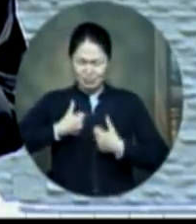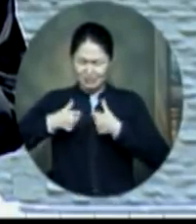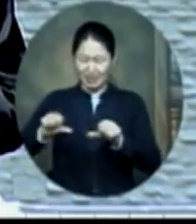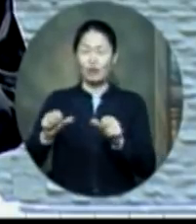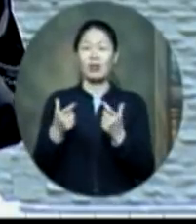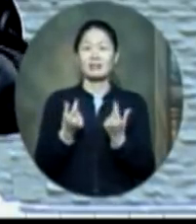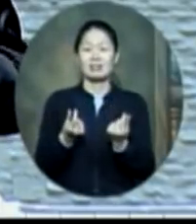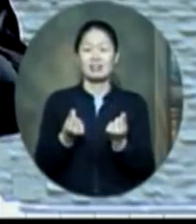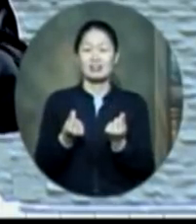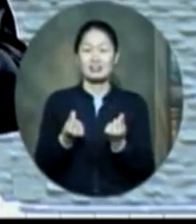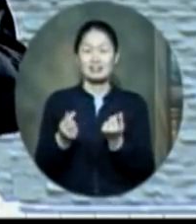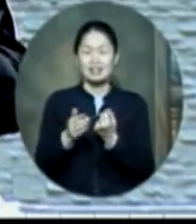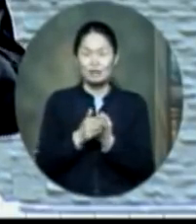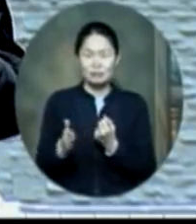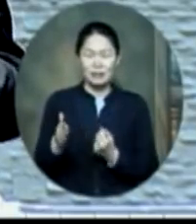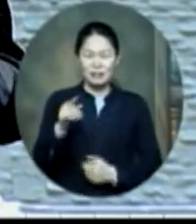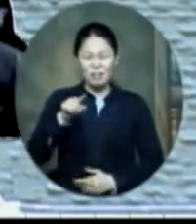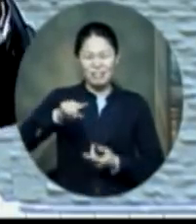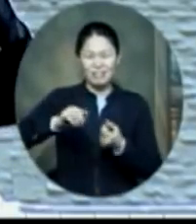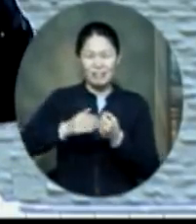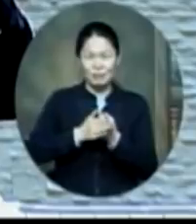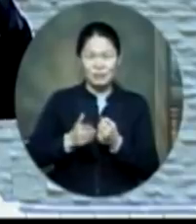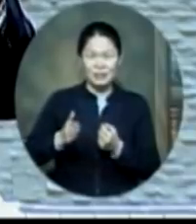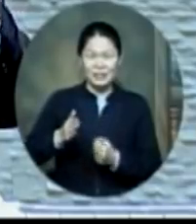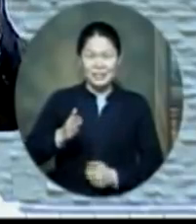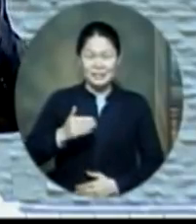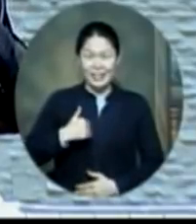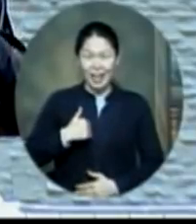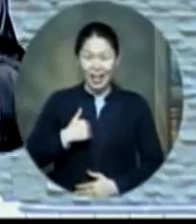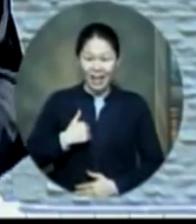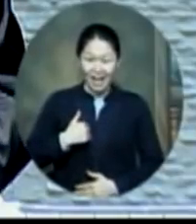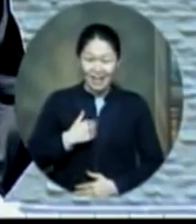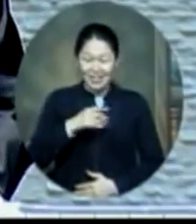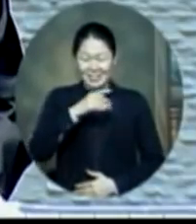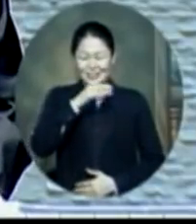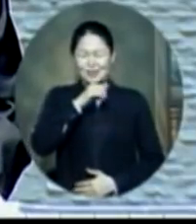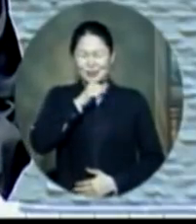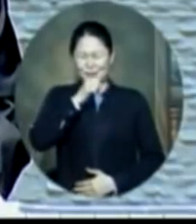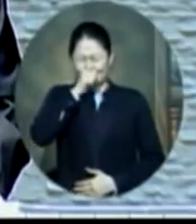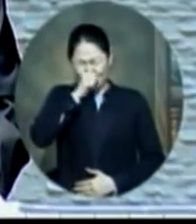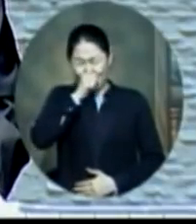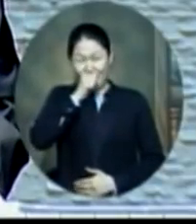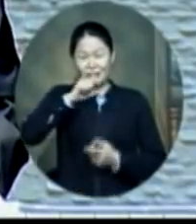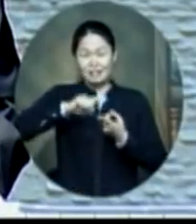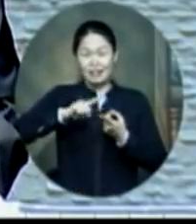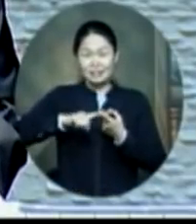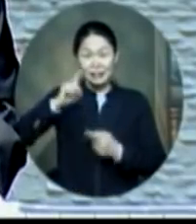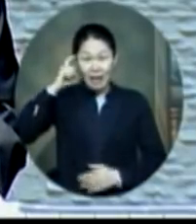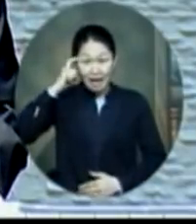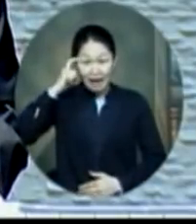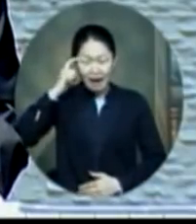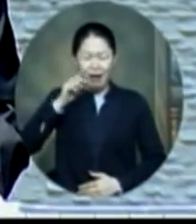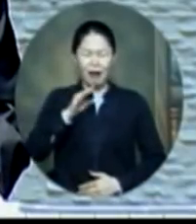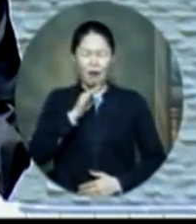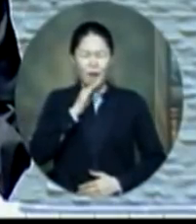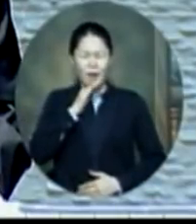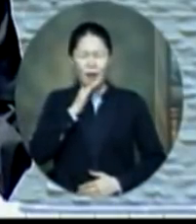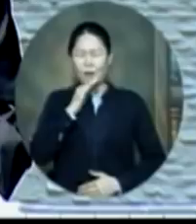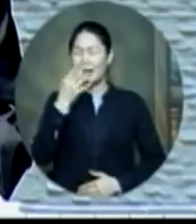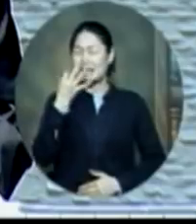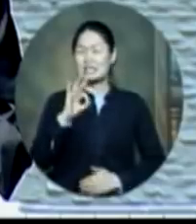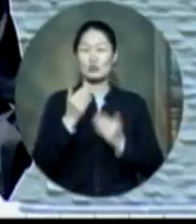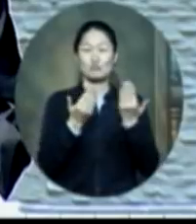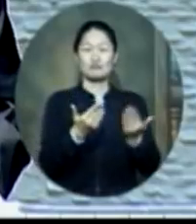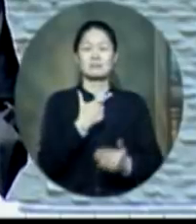같더래요. 그리고 제가 그것 때문에 막 좋아할 것을 생각하니까 도무지 용납이 안